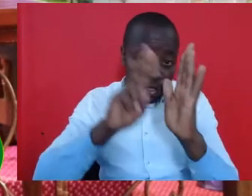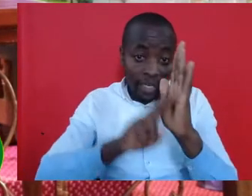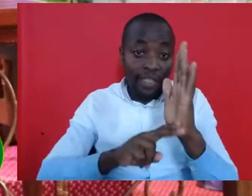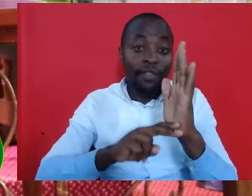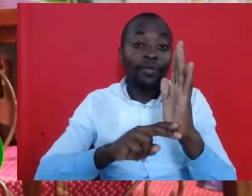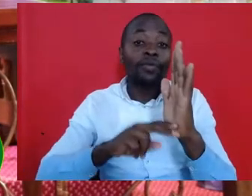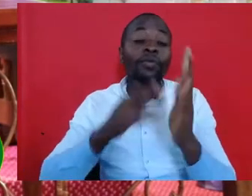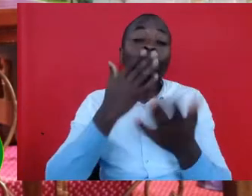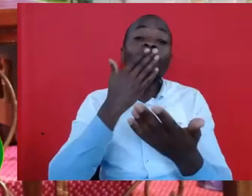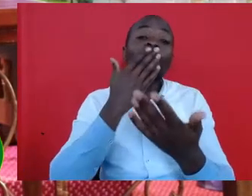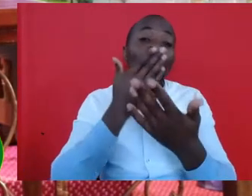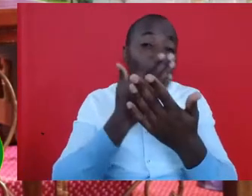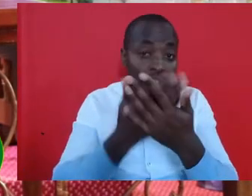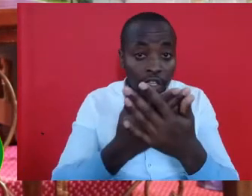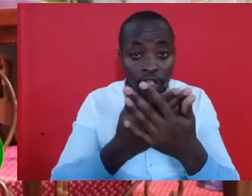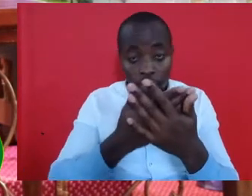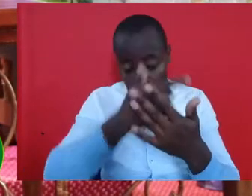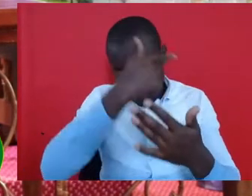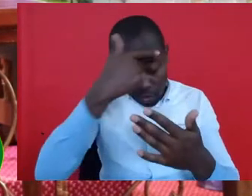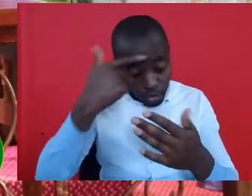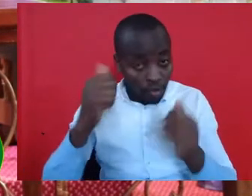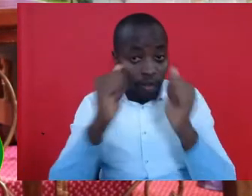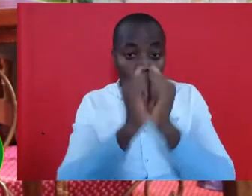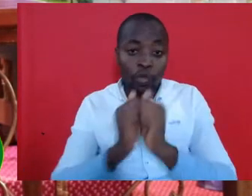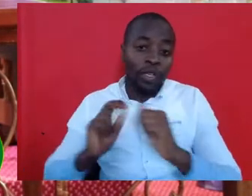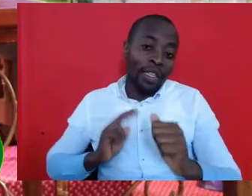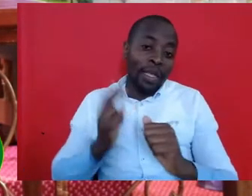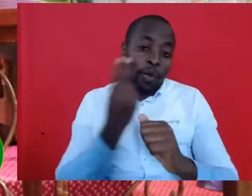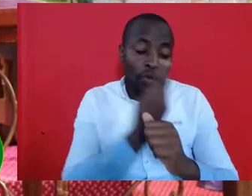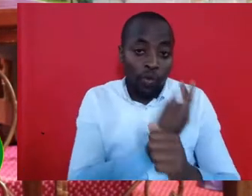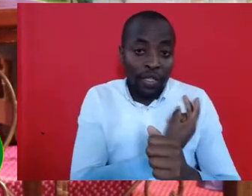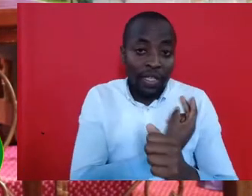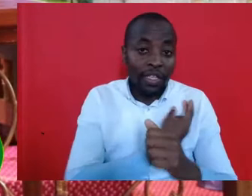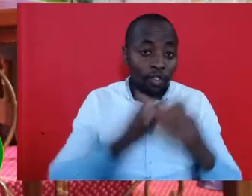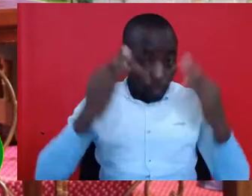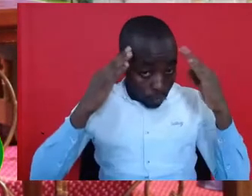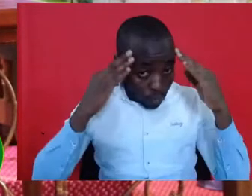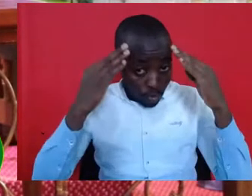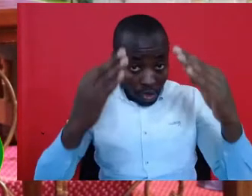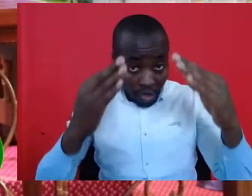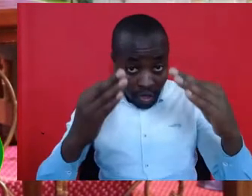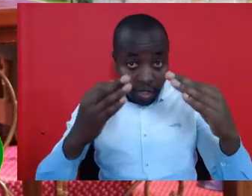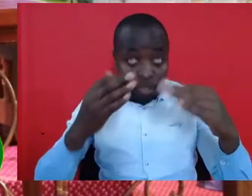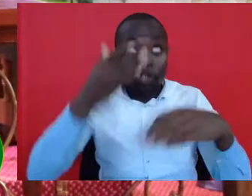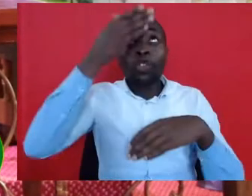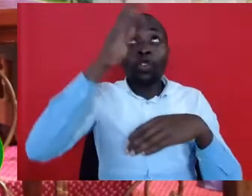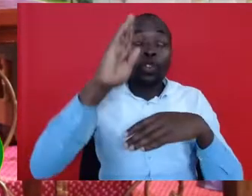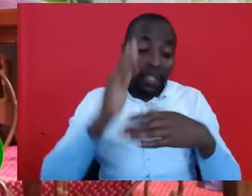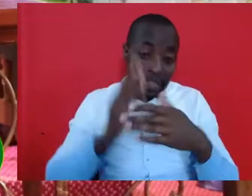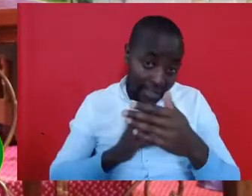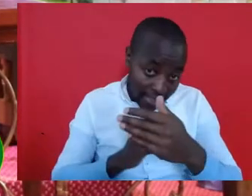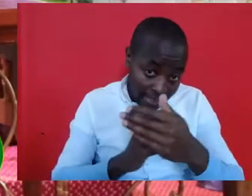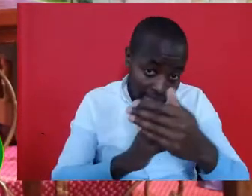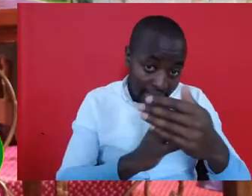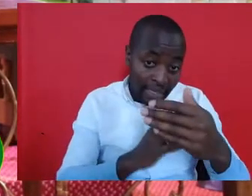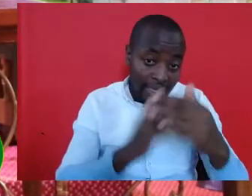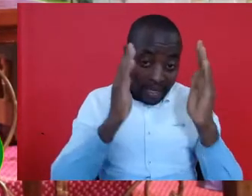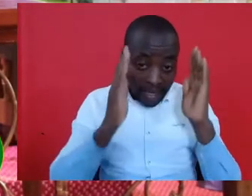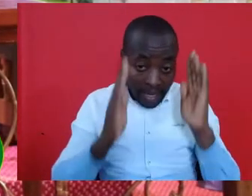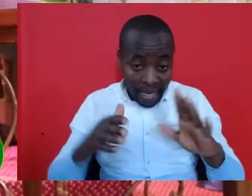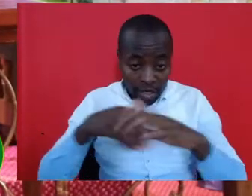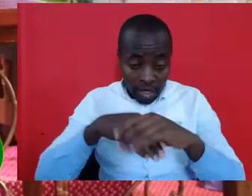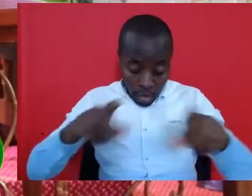sababu umekuwa pamoja nasi na tumekuangazia uwe kiongozi katika maisha yetu. Siku ya leo